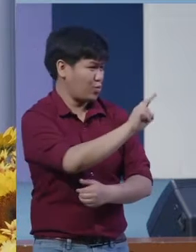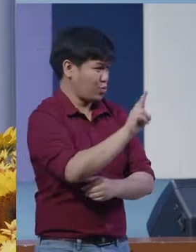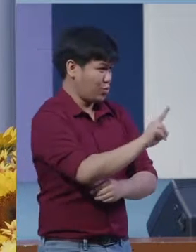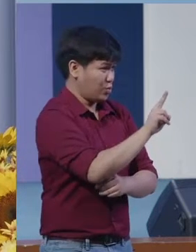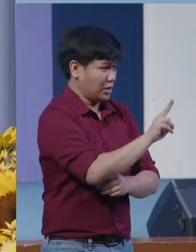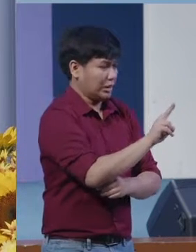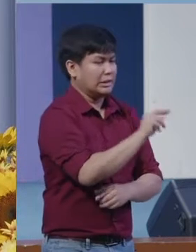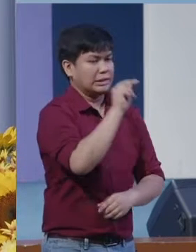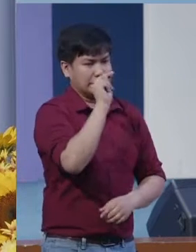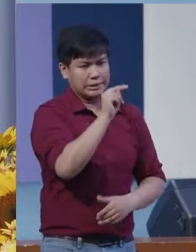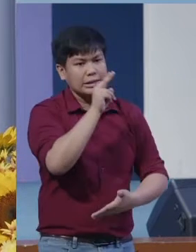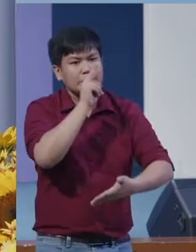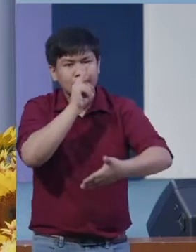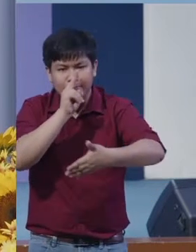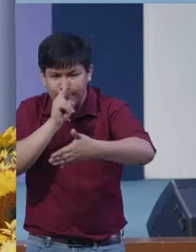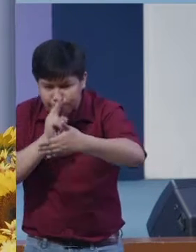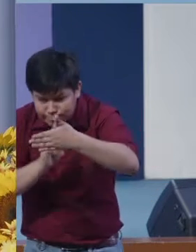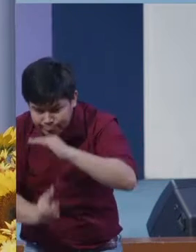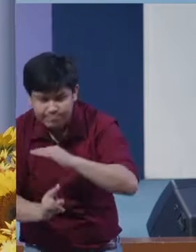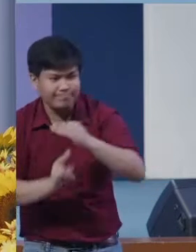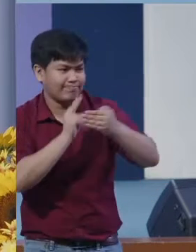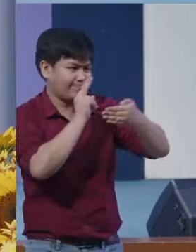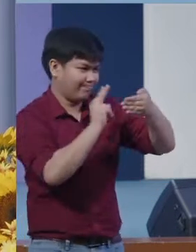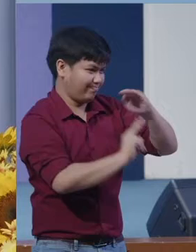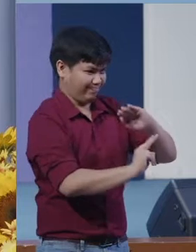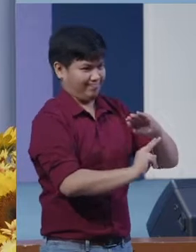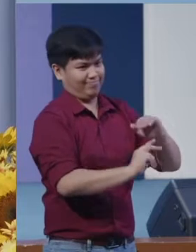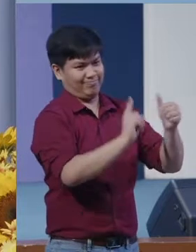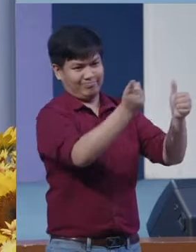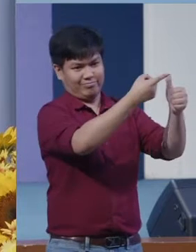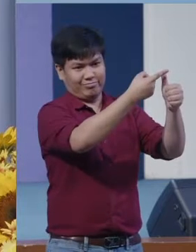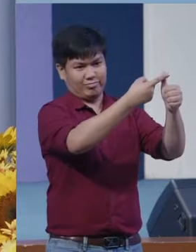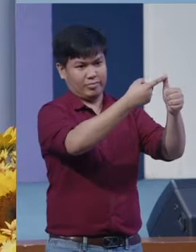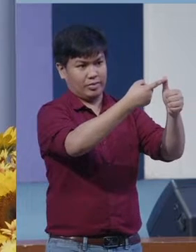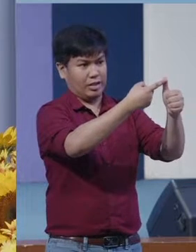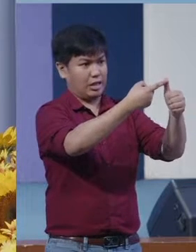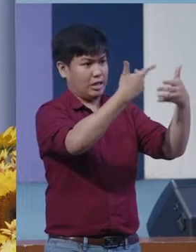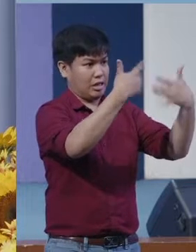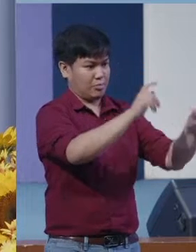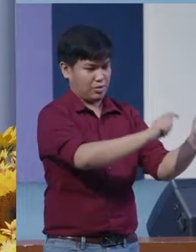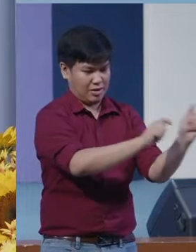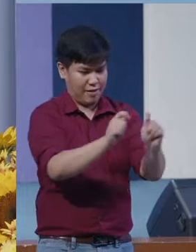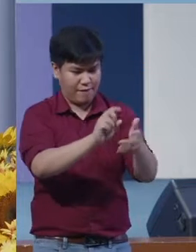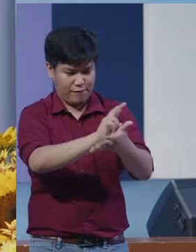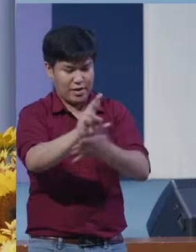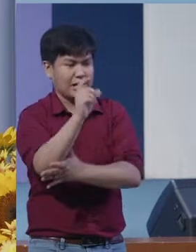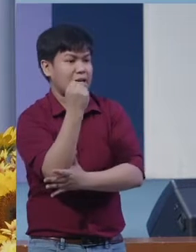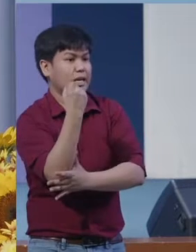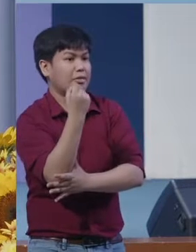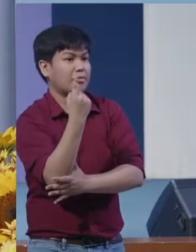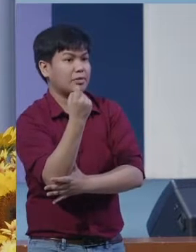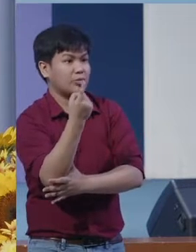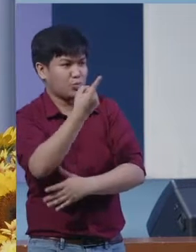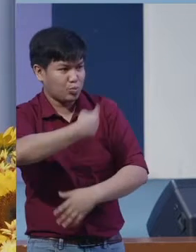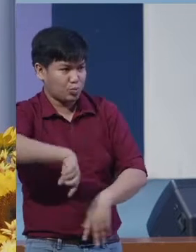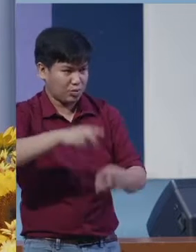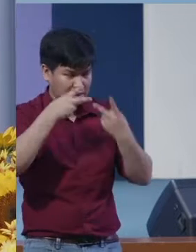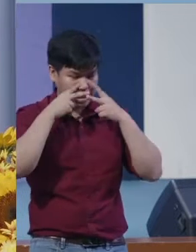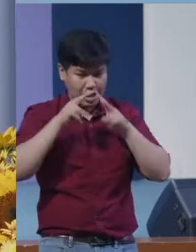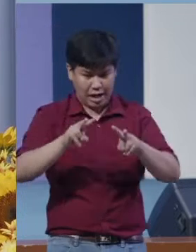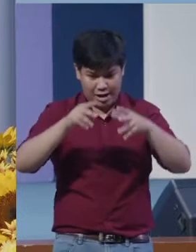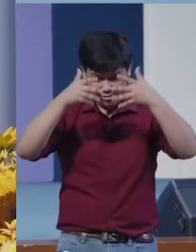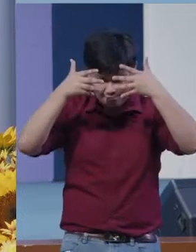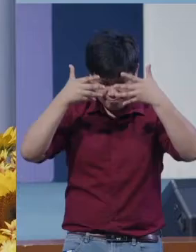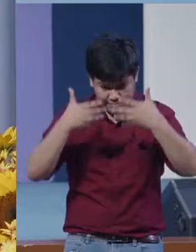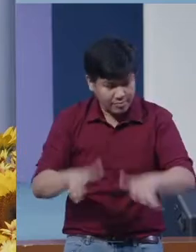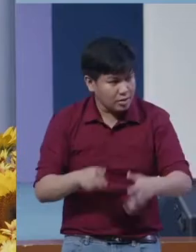humble yourselves. Magpakumbaba. Tapos, darating yung verse 11. So, makikita natin ngayon, pagkatapos